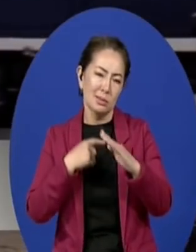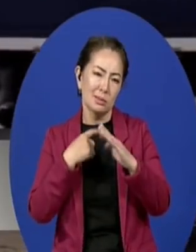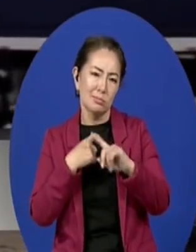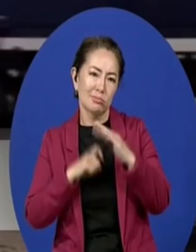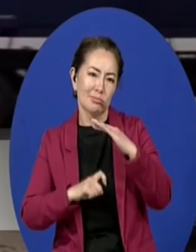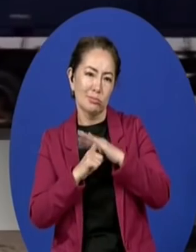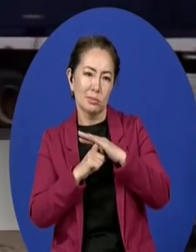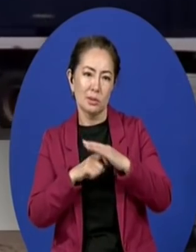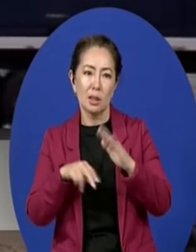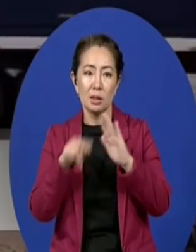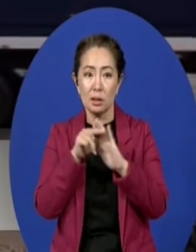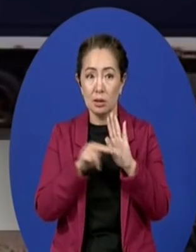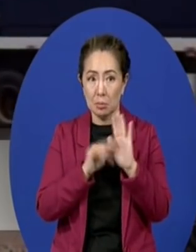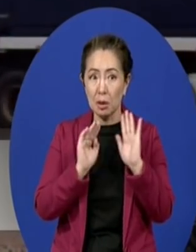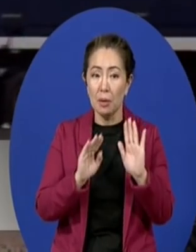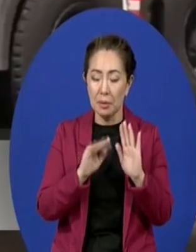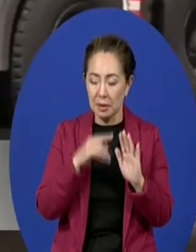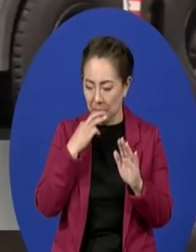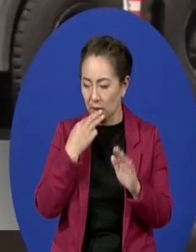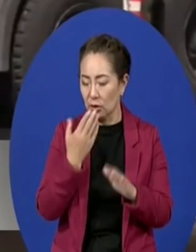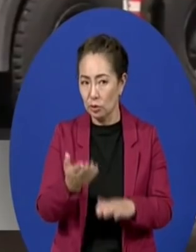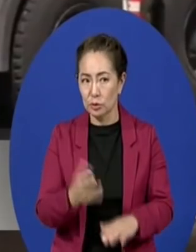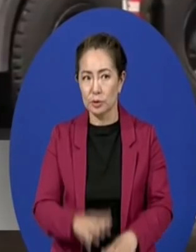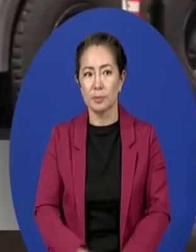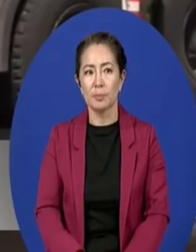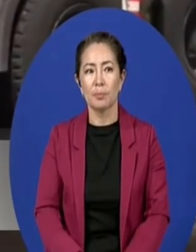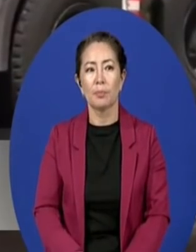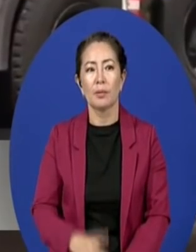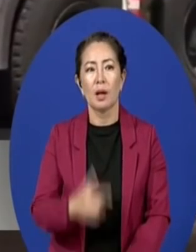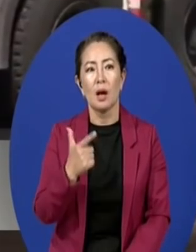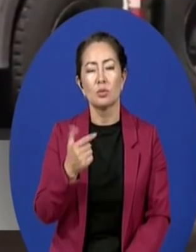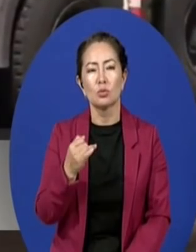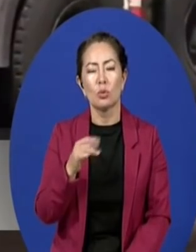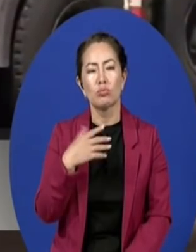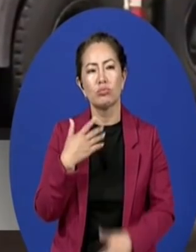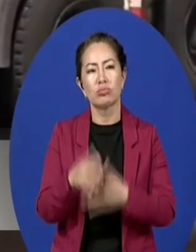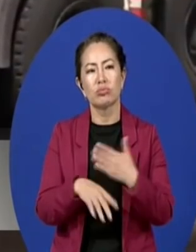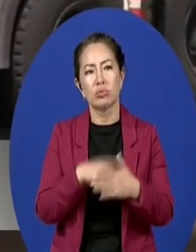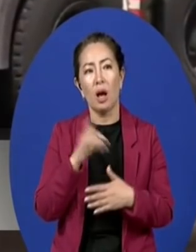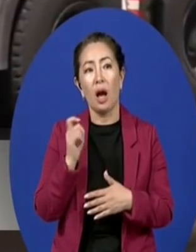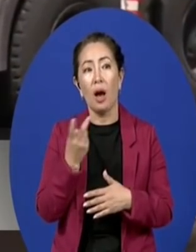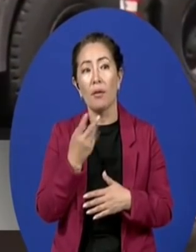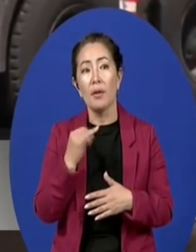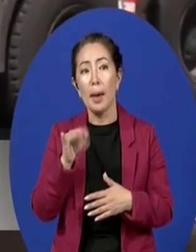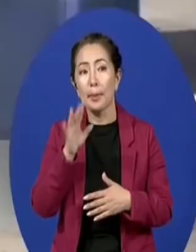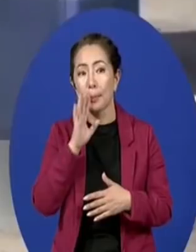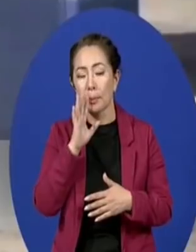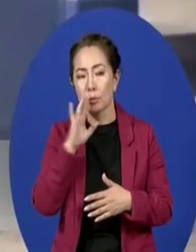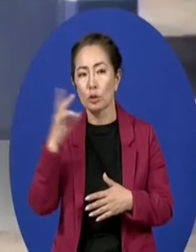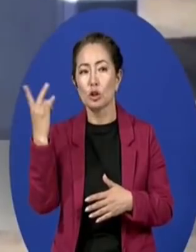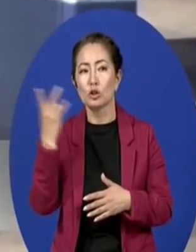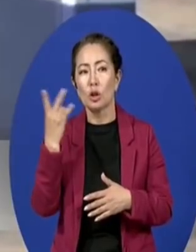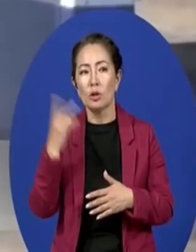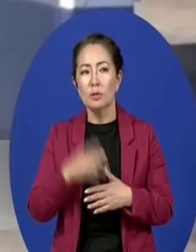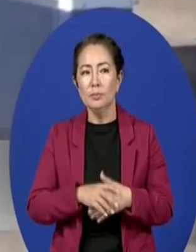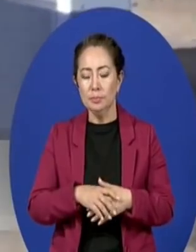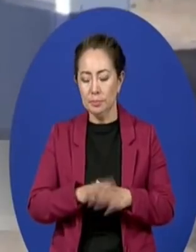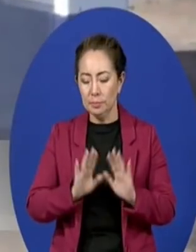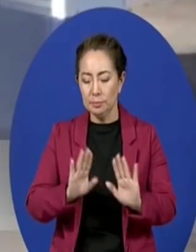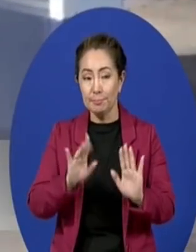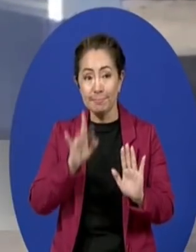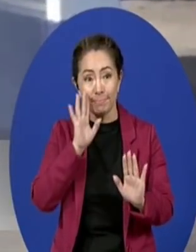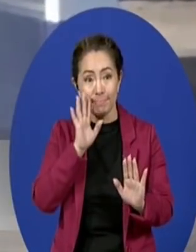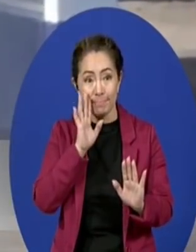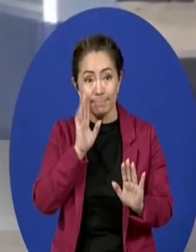байгааг аймгийн засаг дарга мэдээллээ. Энэ гашин сухад бомтыг одоо хэвийн цааш нь үргэлжлүүлж ингээд ногоон хэвээрээ байх